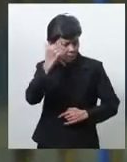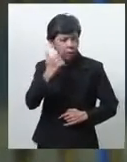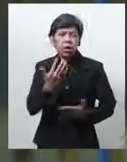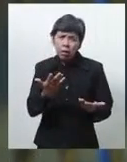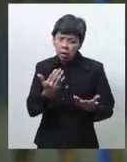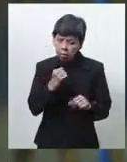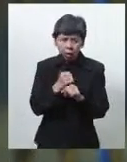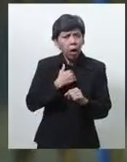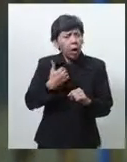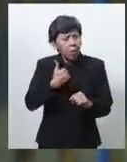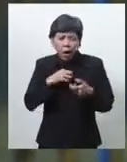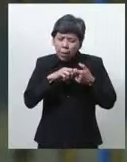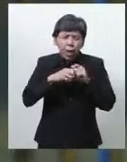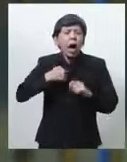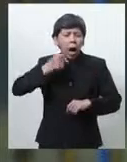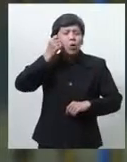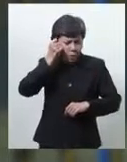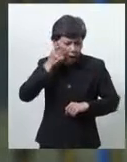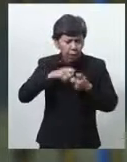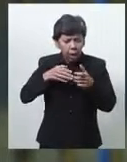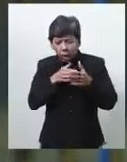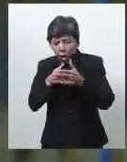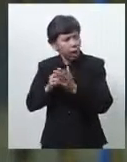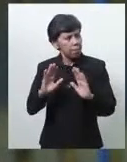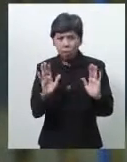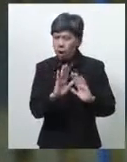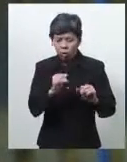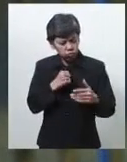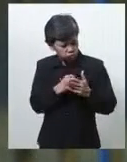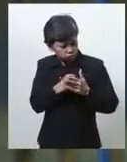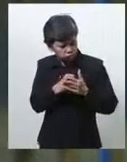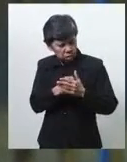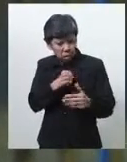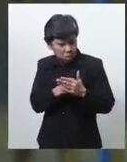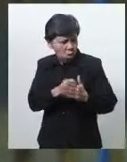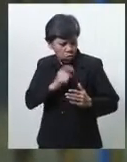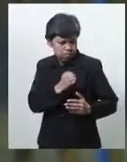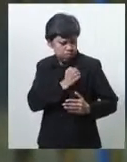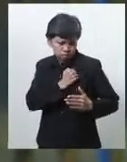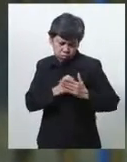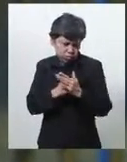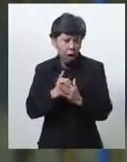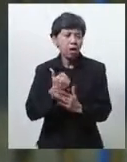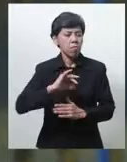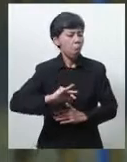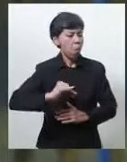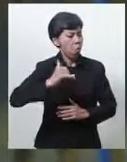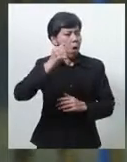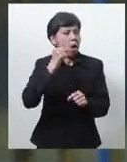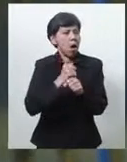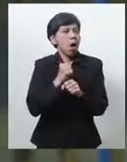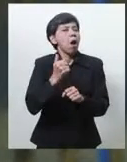จออะไรร้ายมาไม่ใช่ว่าคุณจะอยู่แค่ตรงนั้นคุณต้องต่อสู้ถ้าคุณไม่ต่อสู้แล้วเมื่อไหร่คุณจะมาถึงความสำเร็